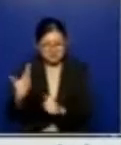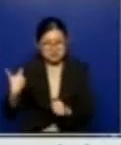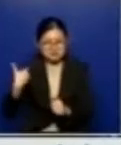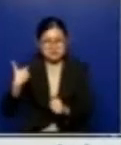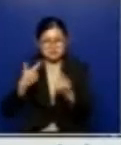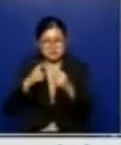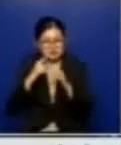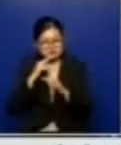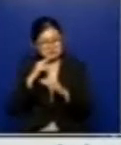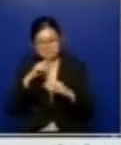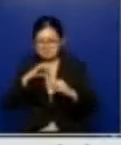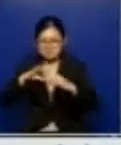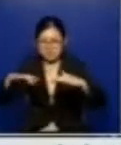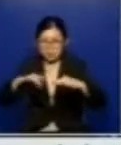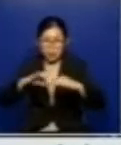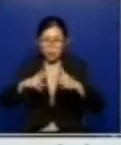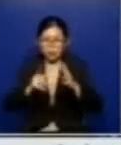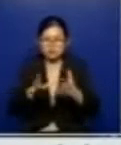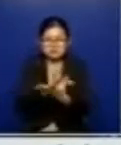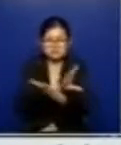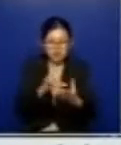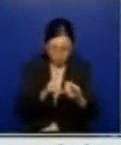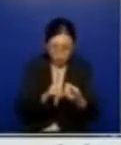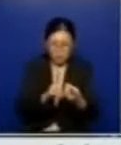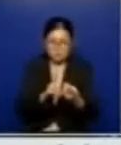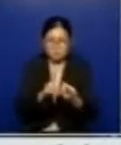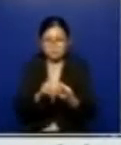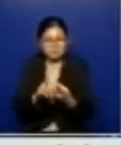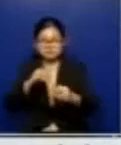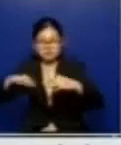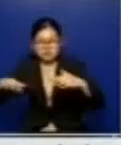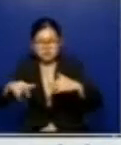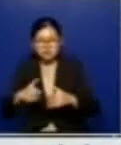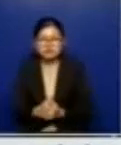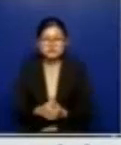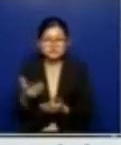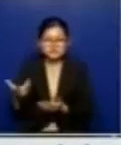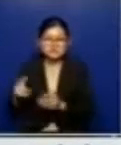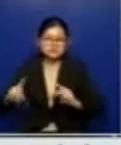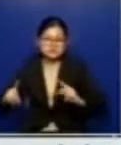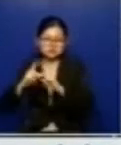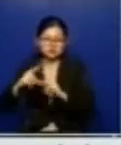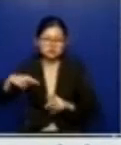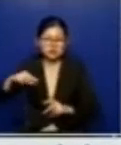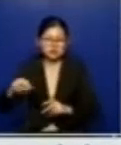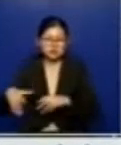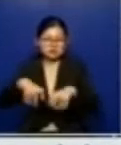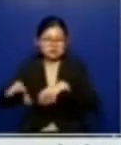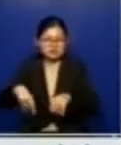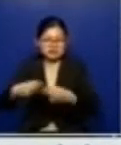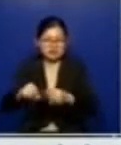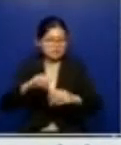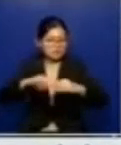ต่ไม่ตอบโจทย์ของสังคมไม่ตอบโจทย์การใช้งบประมาณที่เสียเปล่าไปนะครับขอ